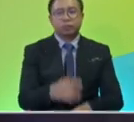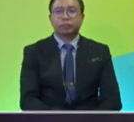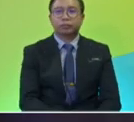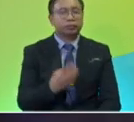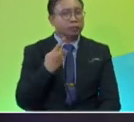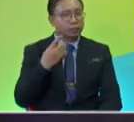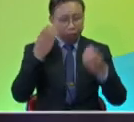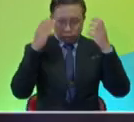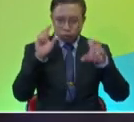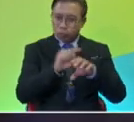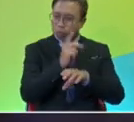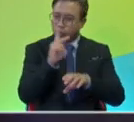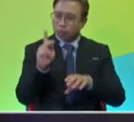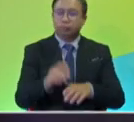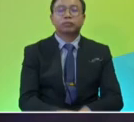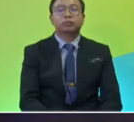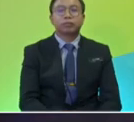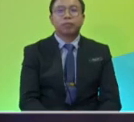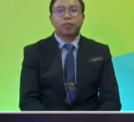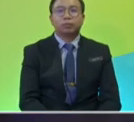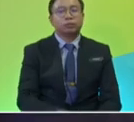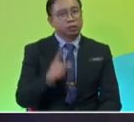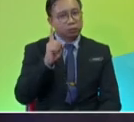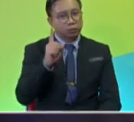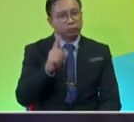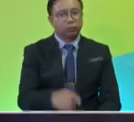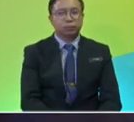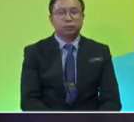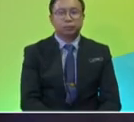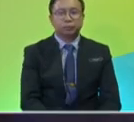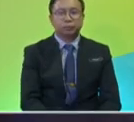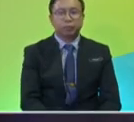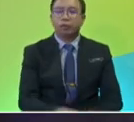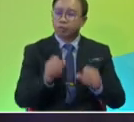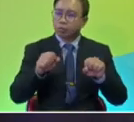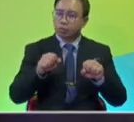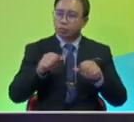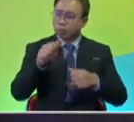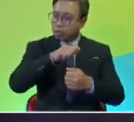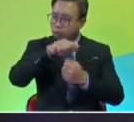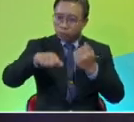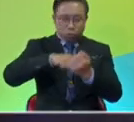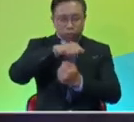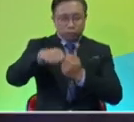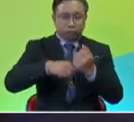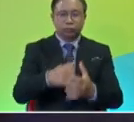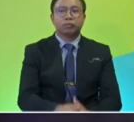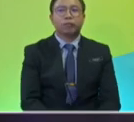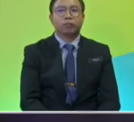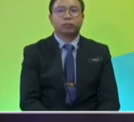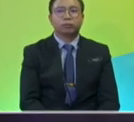gunakan kita satu duluik ya betul sat boleh balik yang lain pun boleh juga oke oke kita